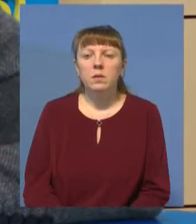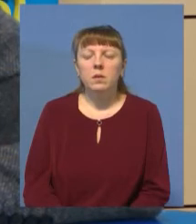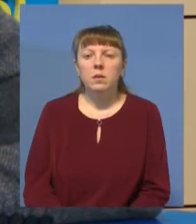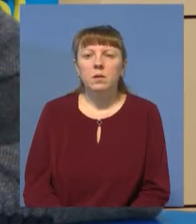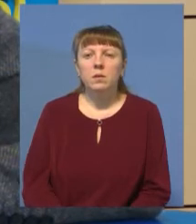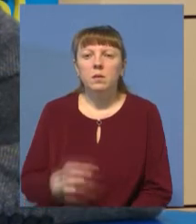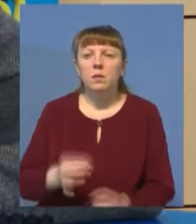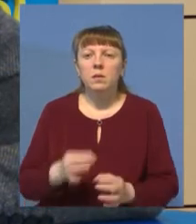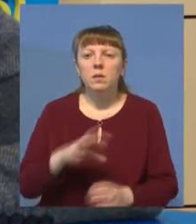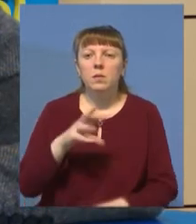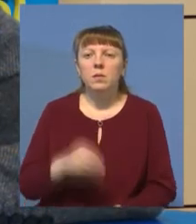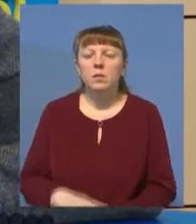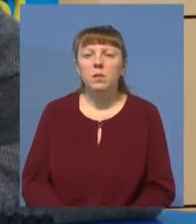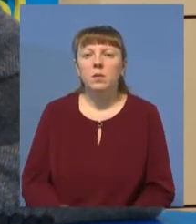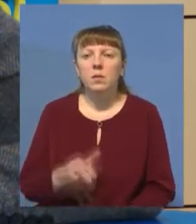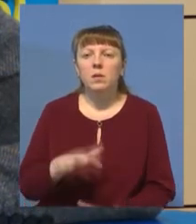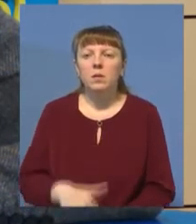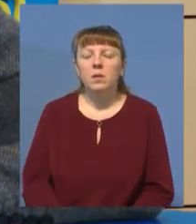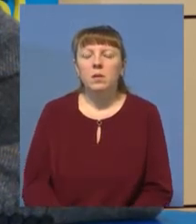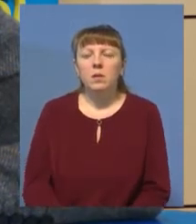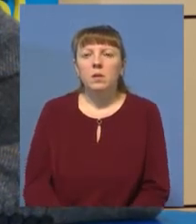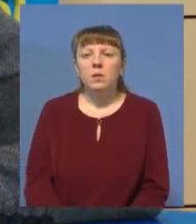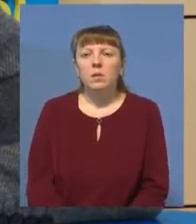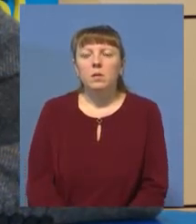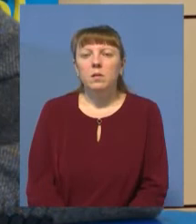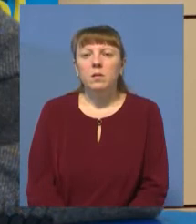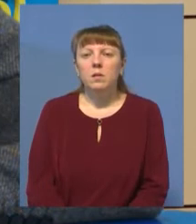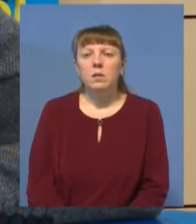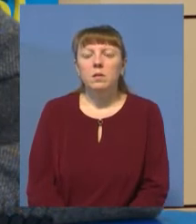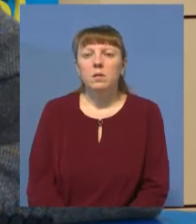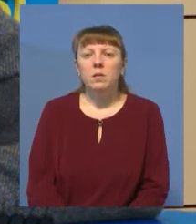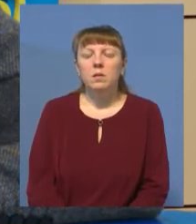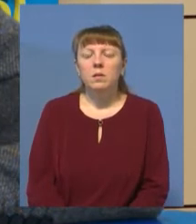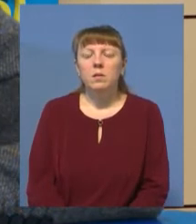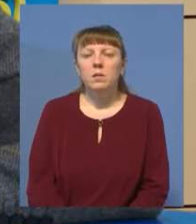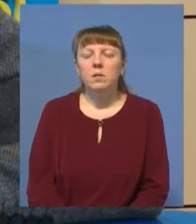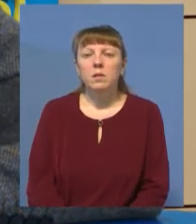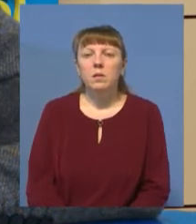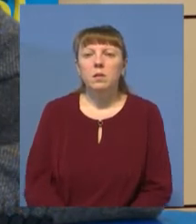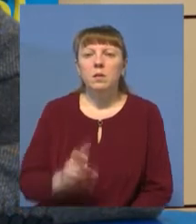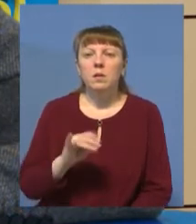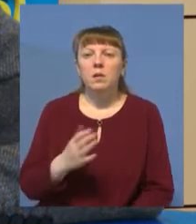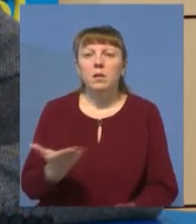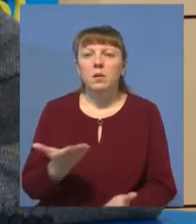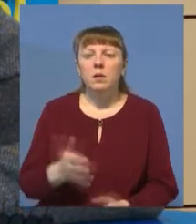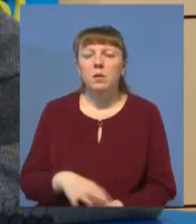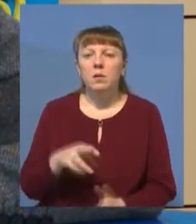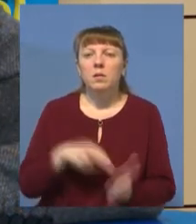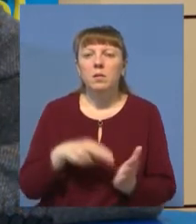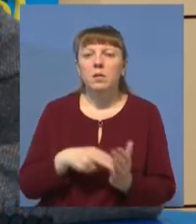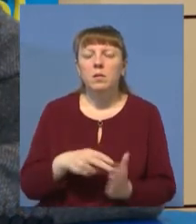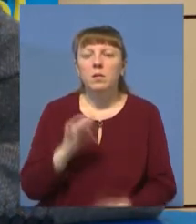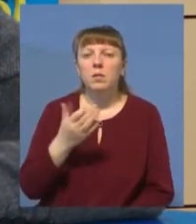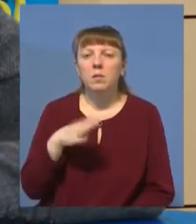в целом к рассмотрению подобных дел, вот потребителю, какие для него есть возможности в плане